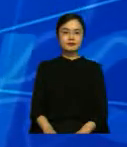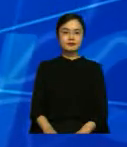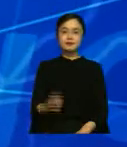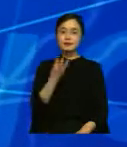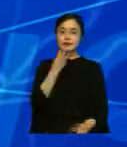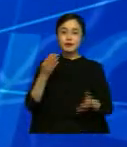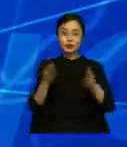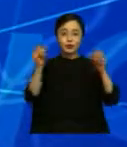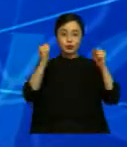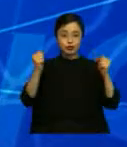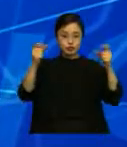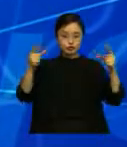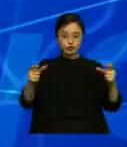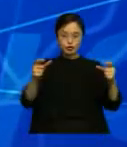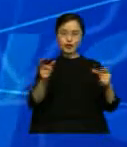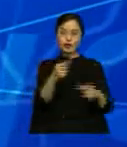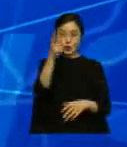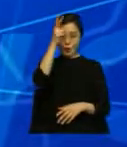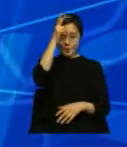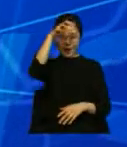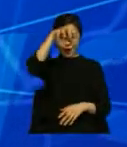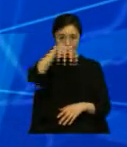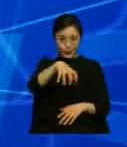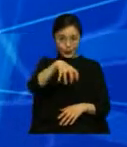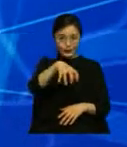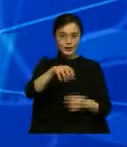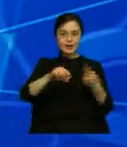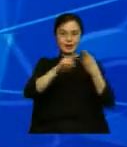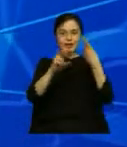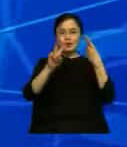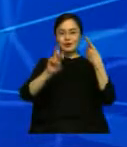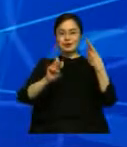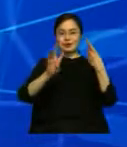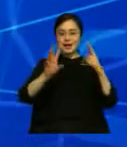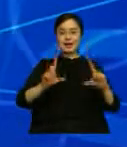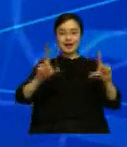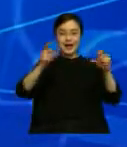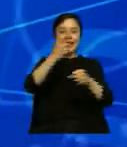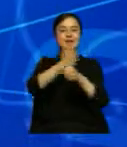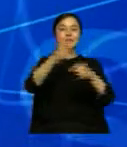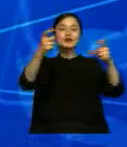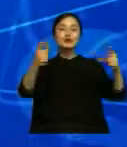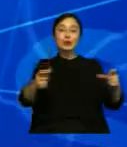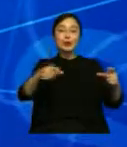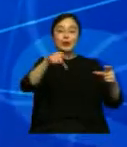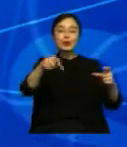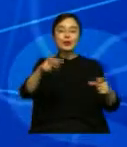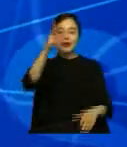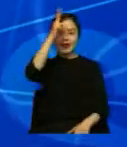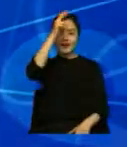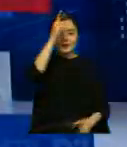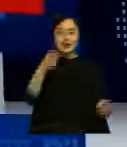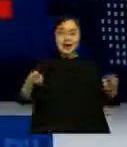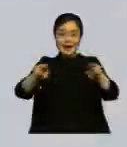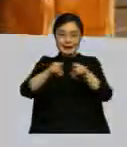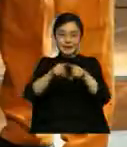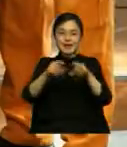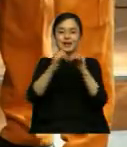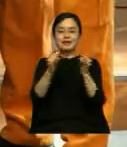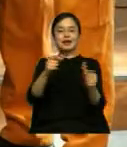경기도 북부 소방 재난 본부는 지난 24일 남양주 소방서 에서 119 구조견 수원의 은퇴 행사를